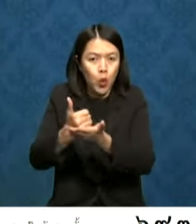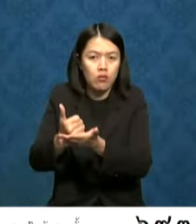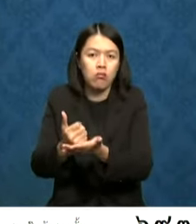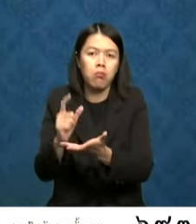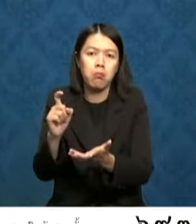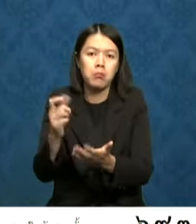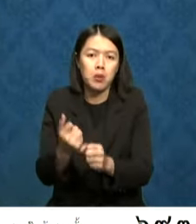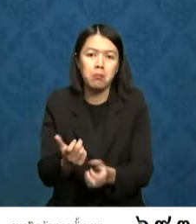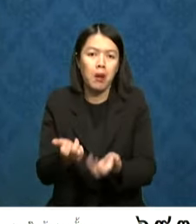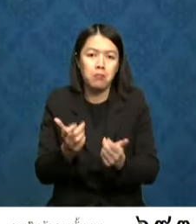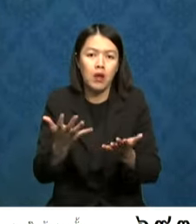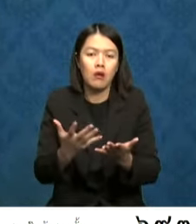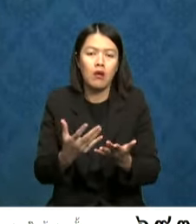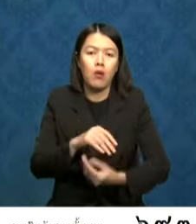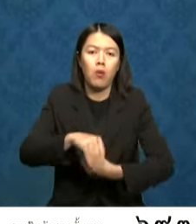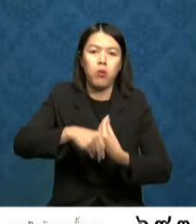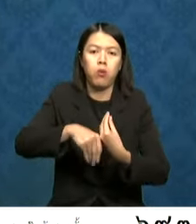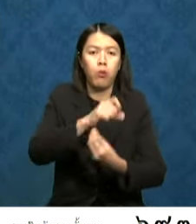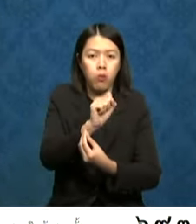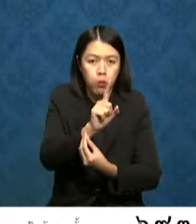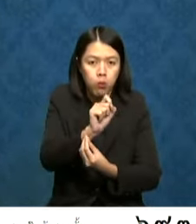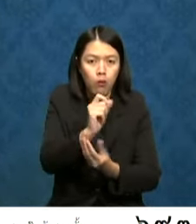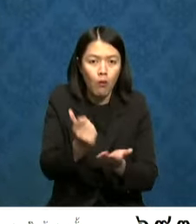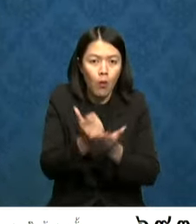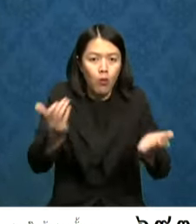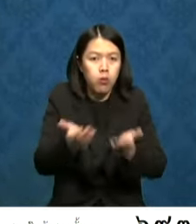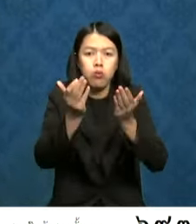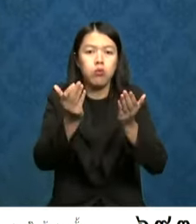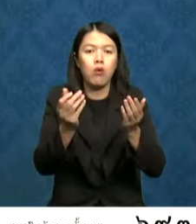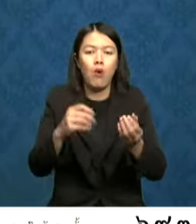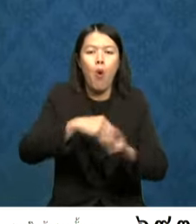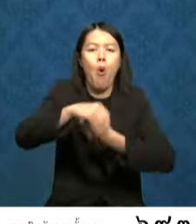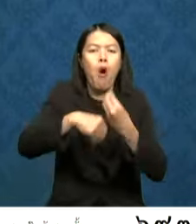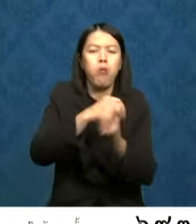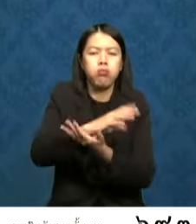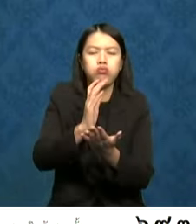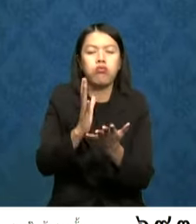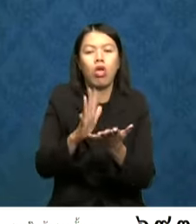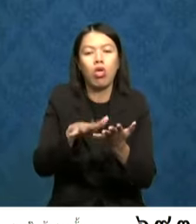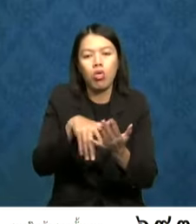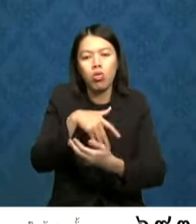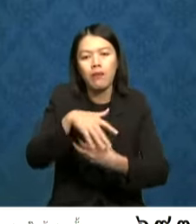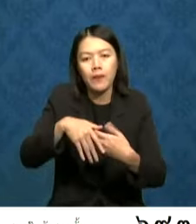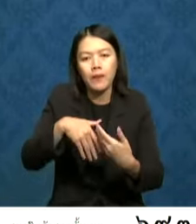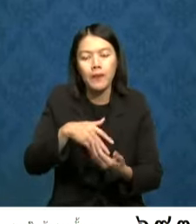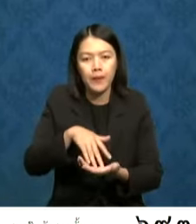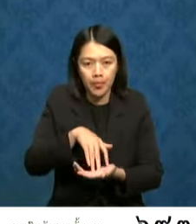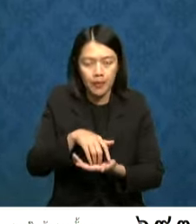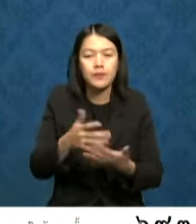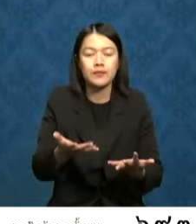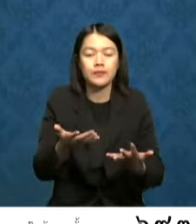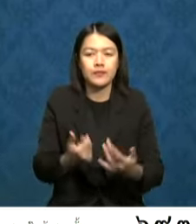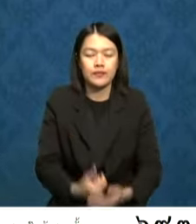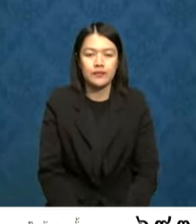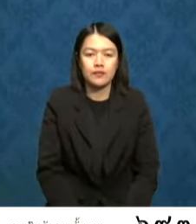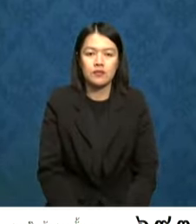ก็ไม่ได้นะคะพายุหมุนทางเศรษฐกิจเนี่ยที่มันจะกระแทกกระแทกกระแทกเตอนนี้มันอ่อนกำลังลงไปเรื่อยๆแล้วค่ะมัน